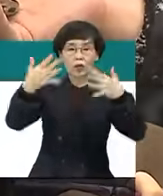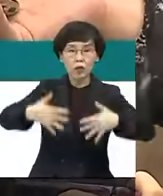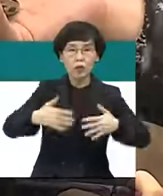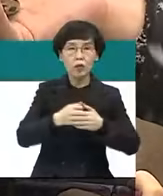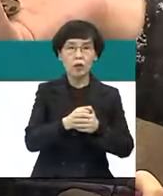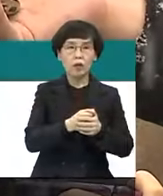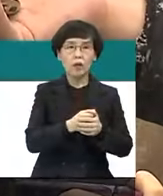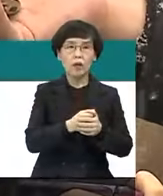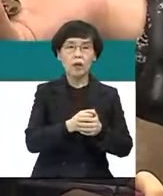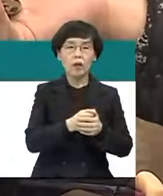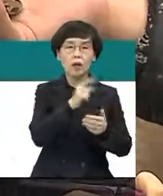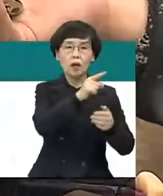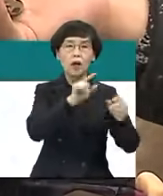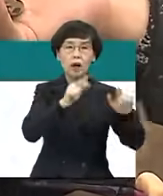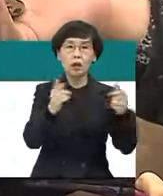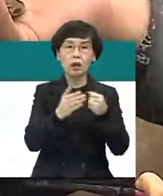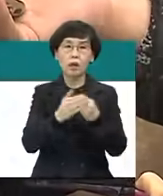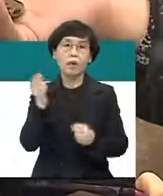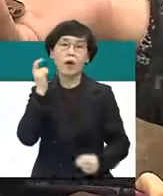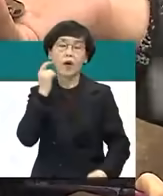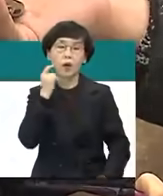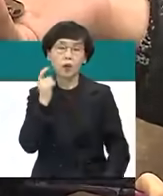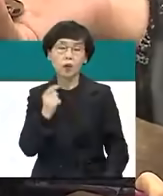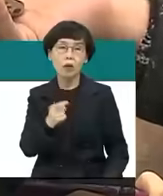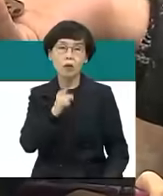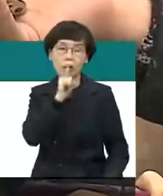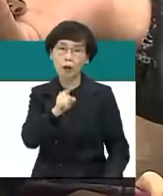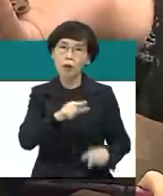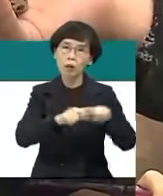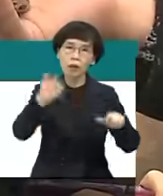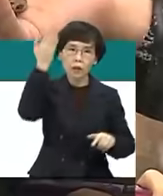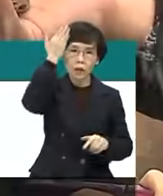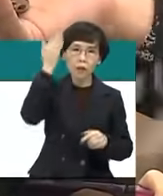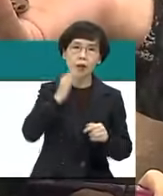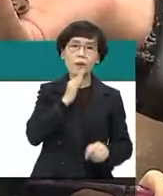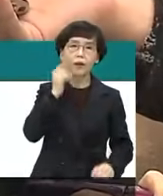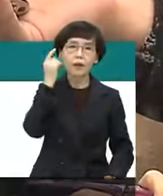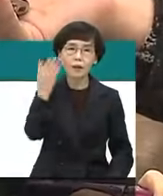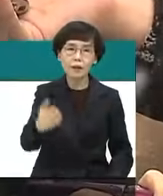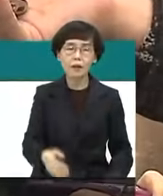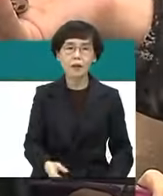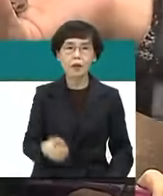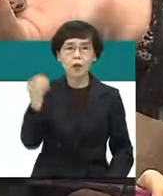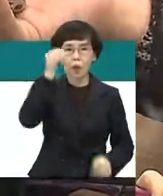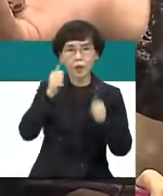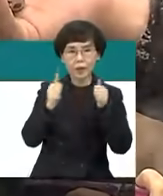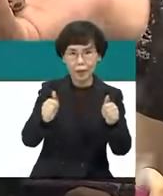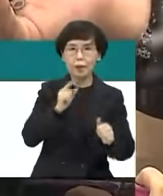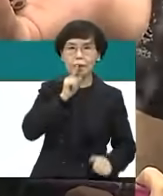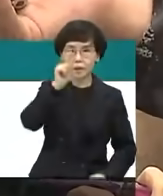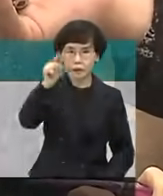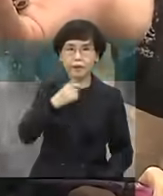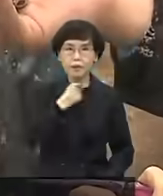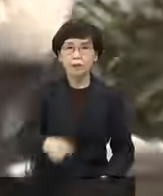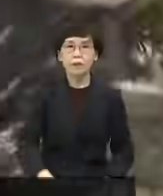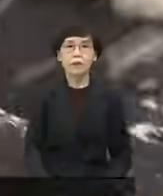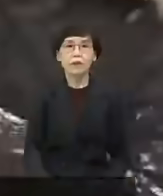해당하지 않기 때문에 허위라고 볼 수밖에 없는 것인지, 그것이 상식에 부합하는 것인지 상급심에 현명한 판단을